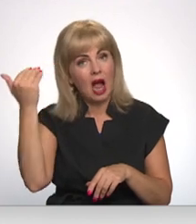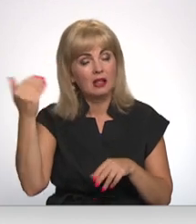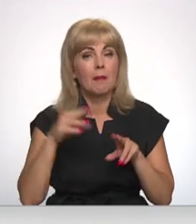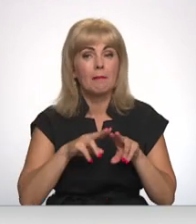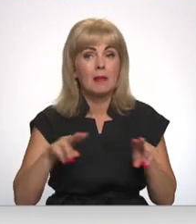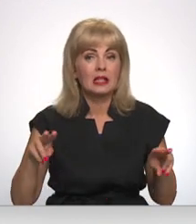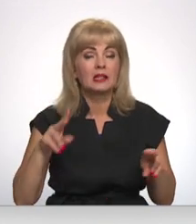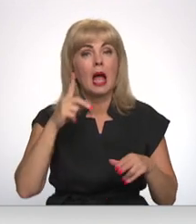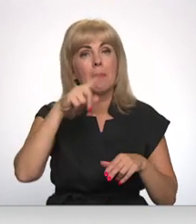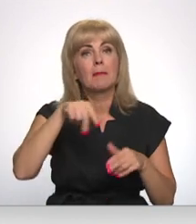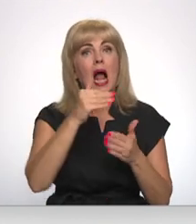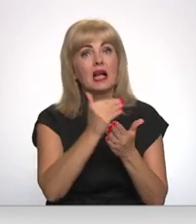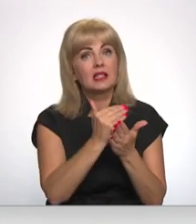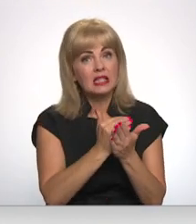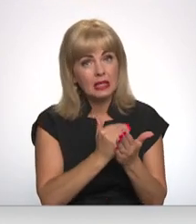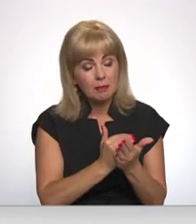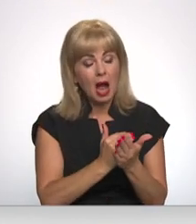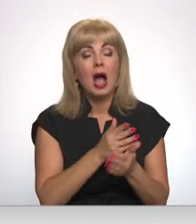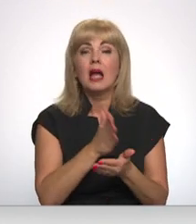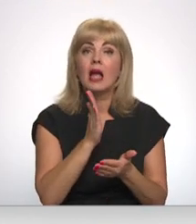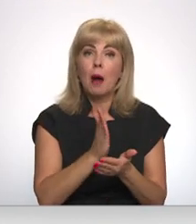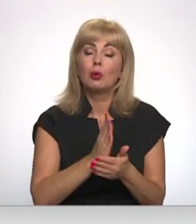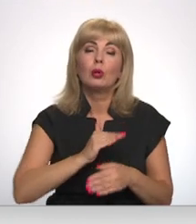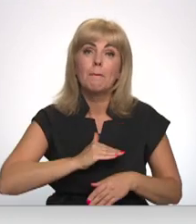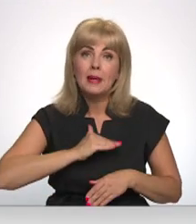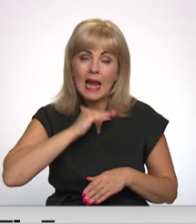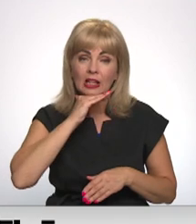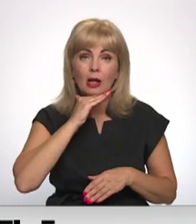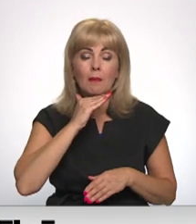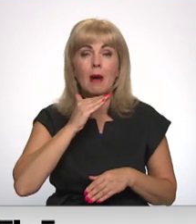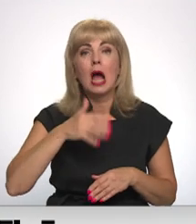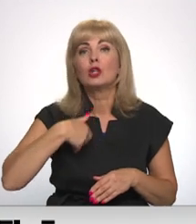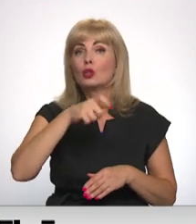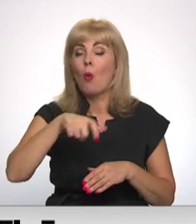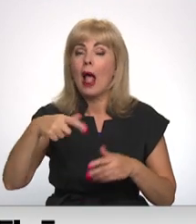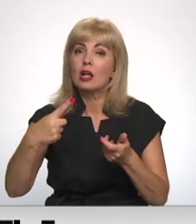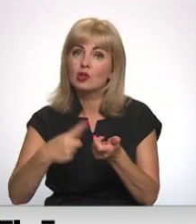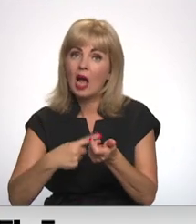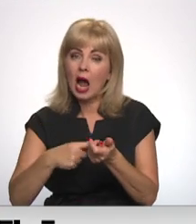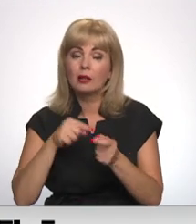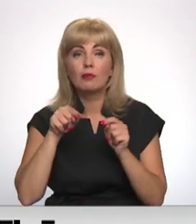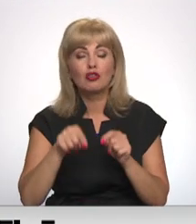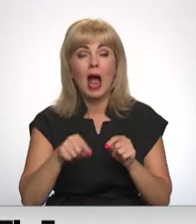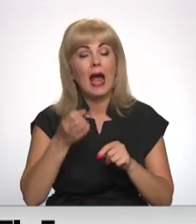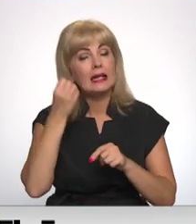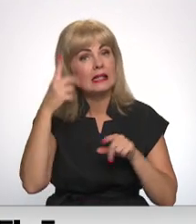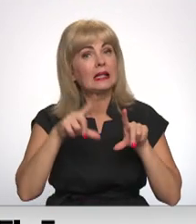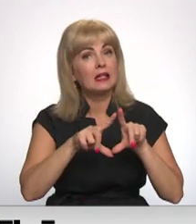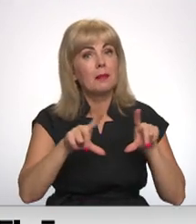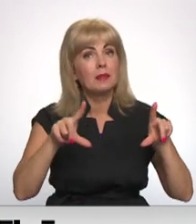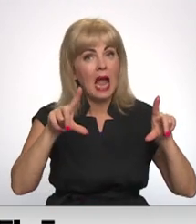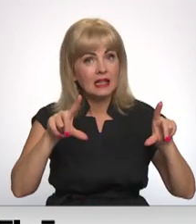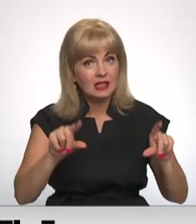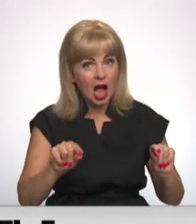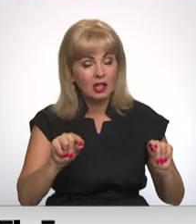ministrijas uzstādījums, kad jābūt ir pietiekamam izglītojumam skaitam šajās izglītības iestādēs,